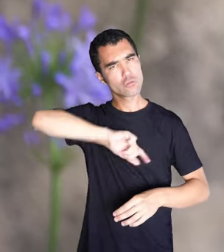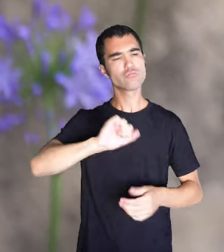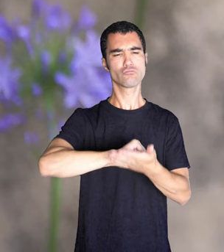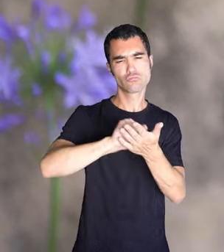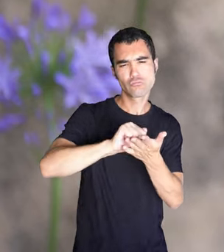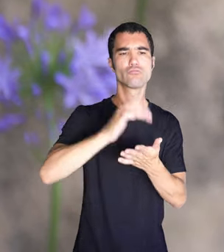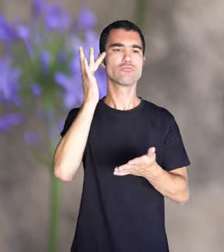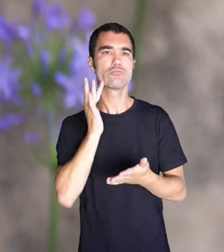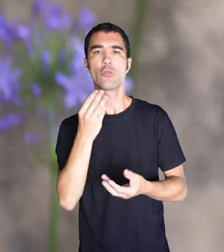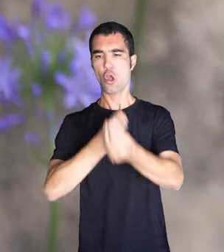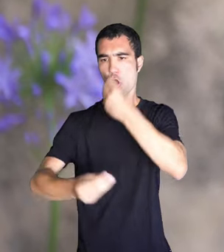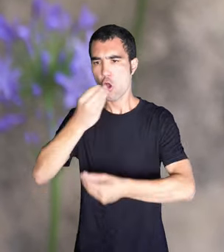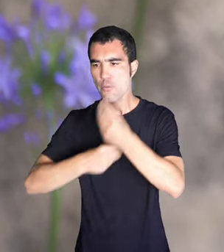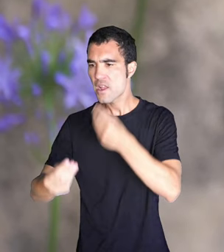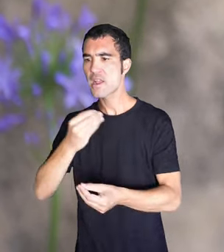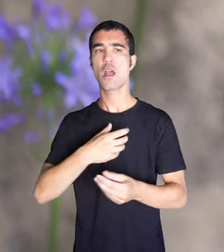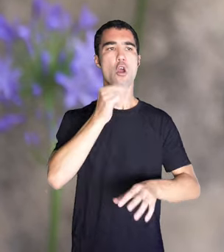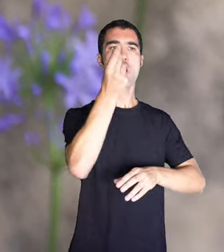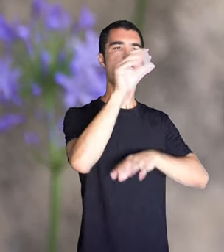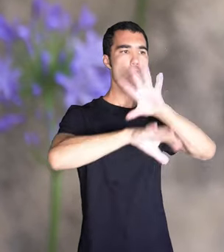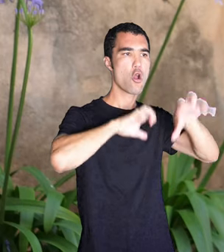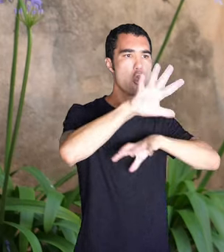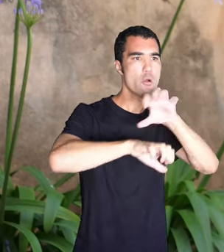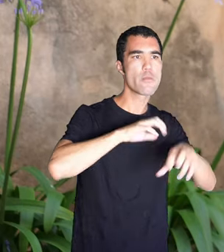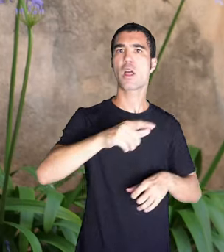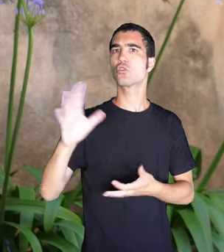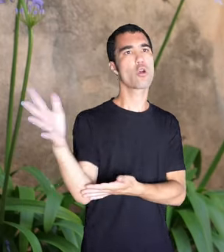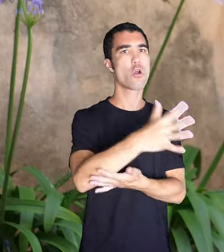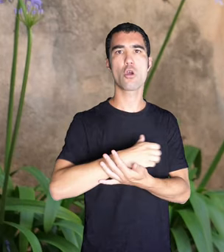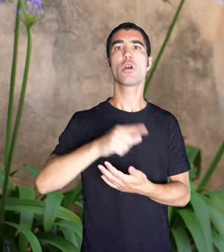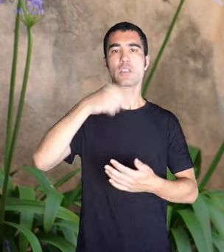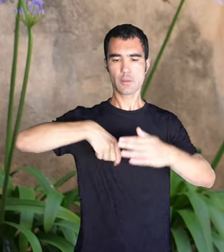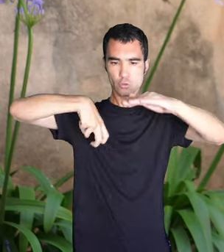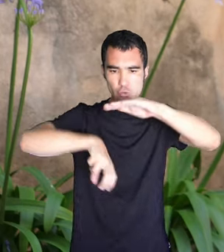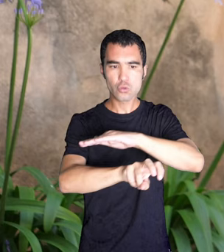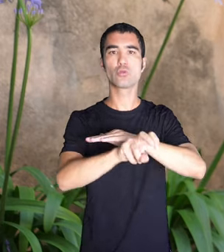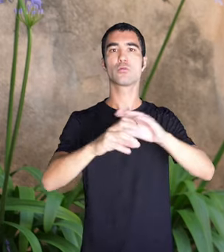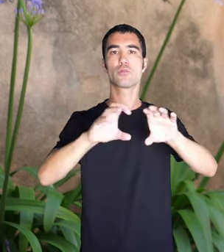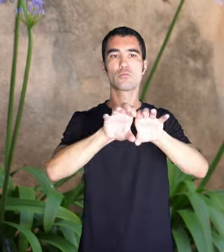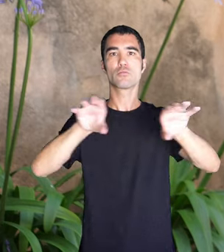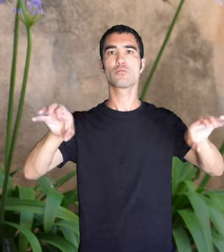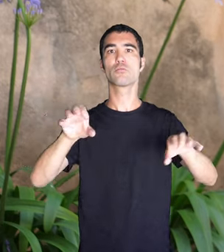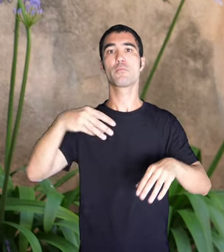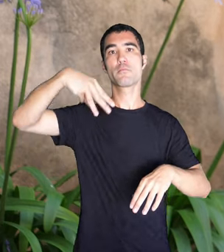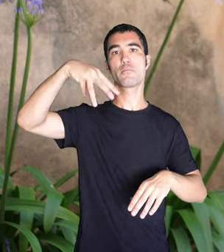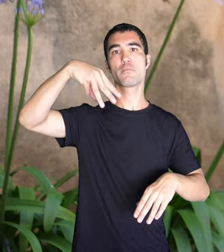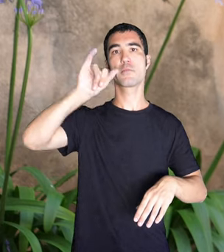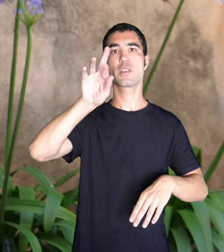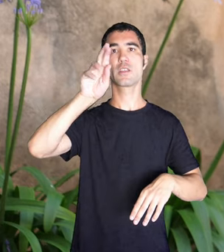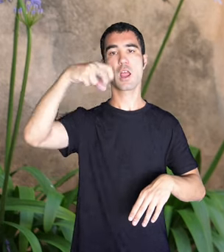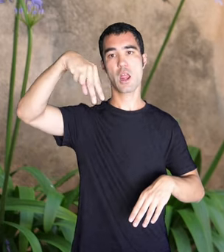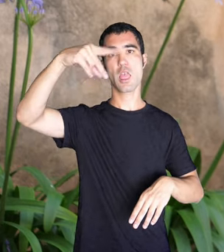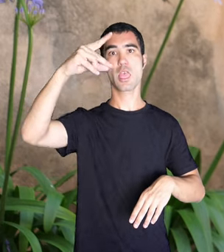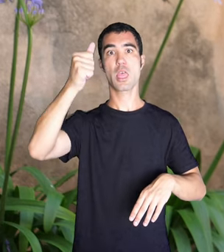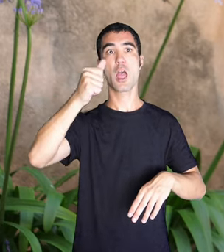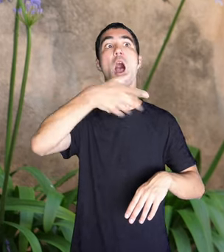menjar, anàvem a comprar, tot el que fos. Hi havia submarinos, hi havia el Miranda, que quasi sempre estava aquí,